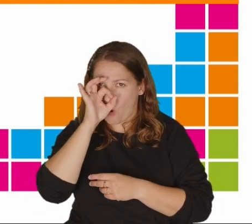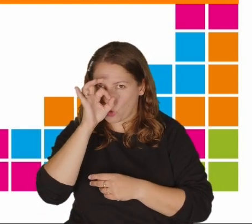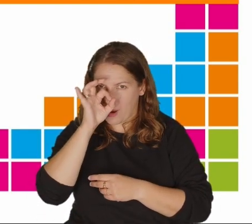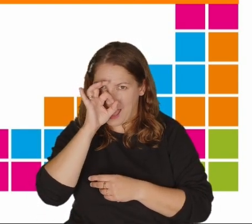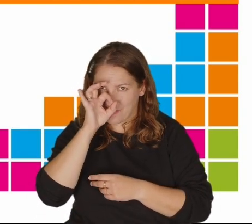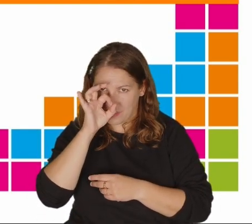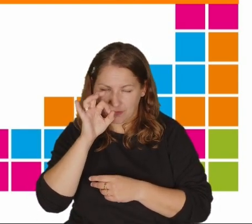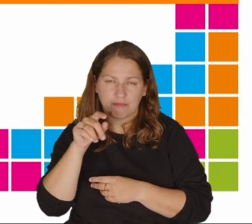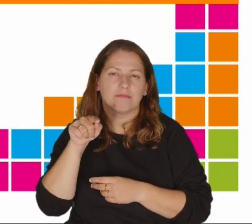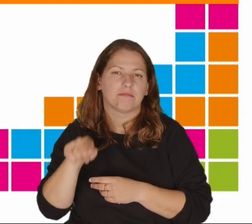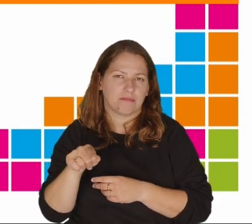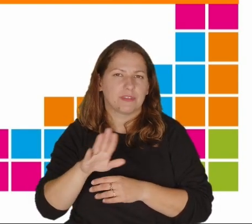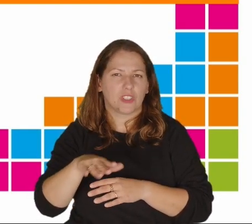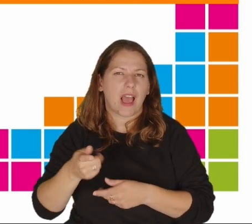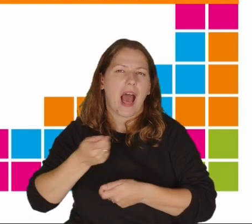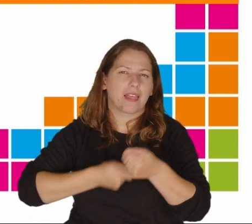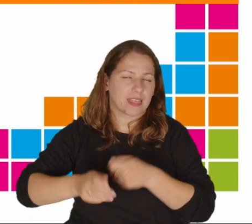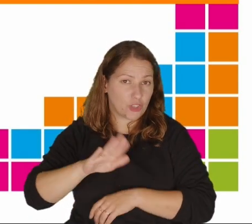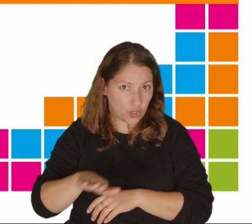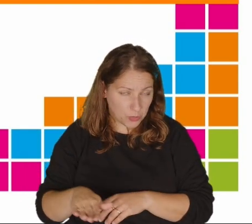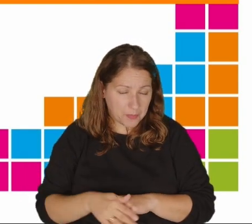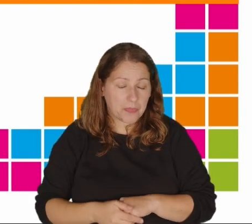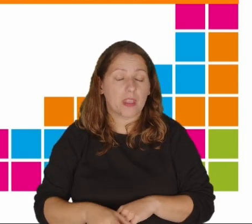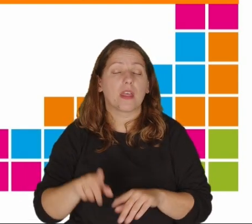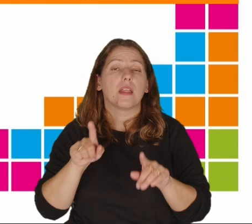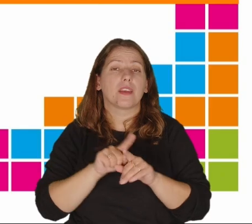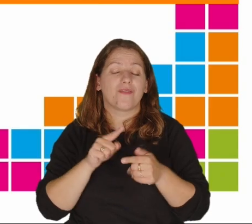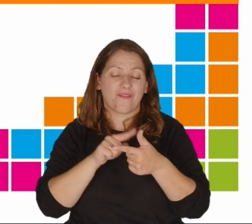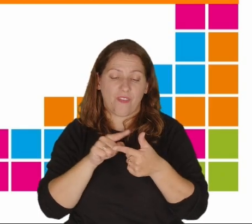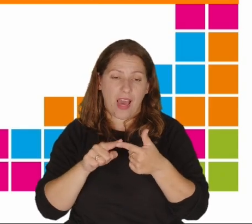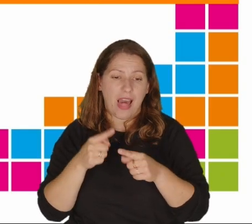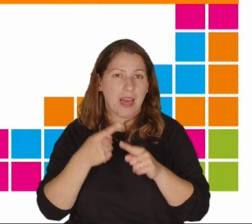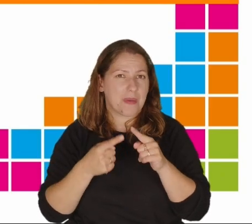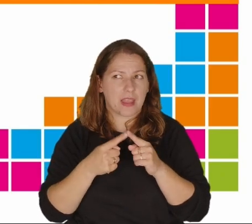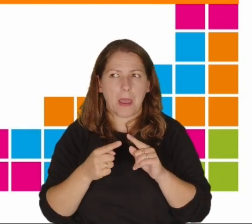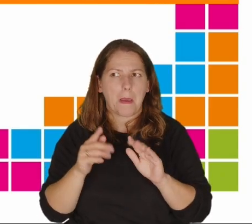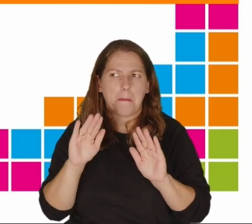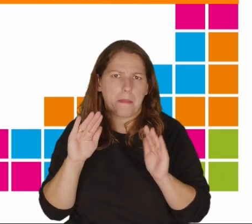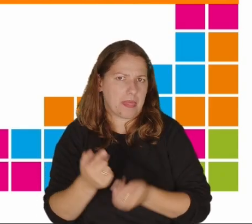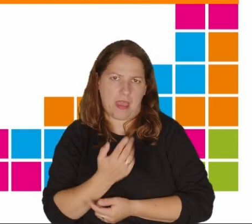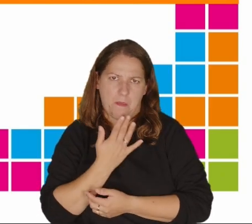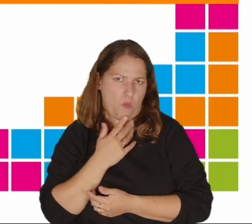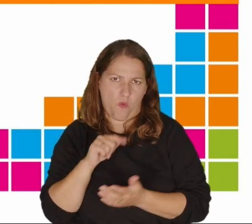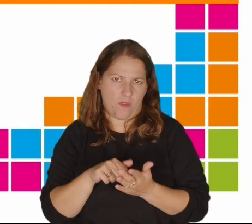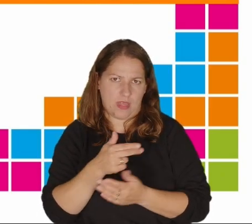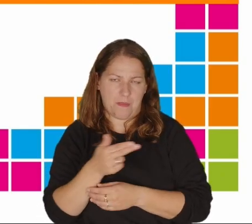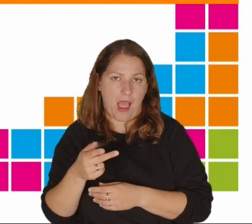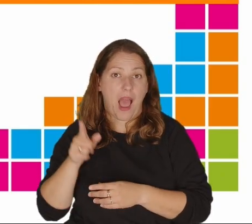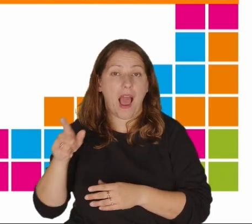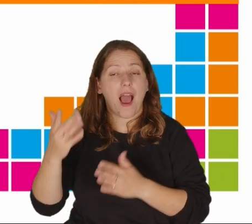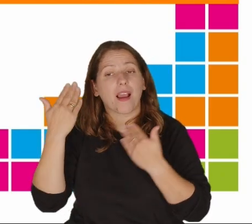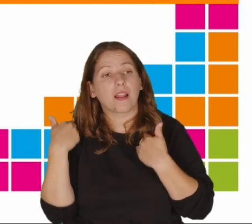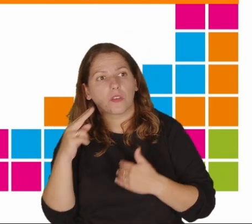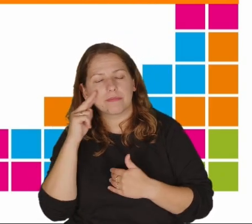pornograficznych aktywności z dziećmi, handel dziećmi. Natomiast są dwa elementy, o których mniej się mówi, a z perspektywy klinicznej one są